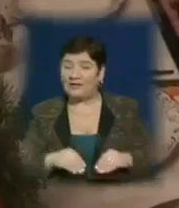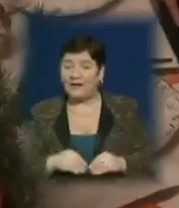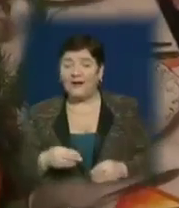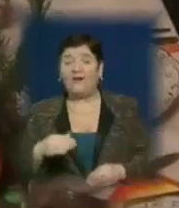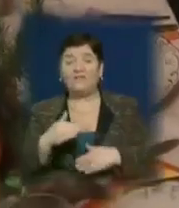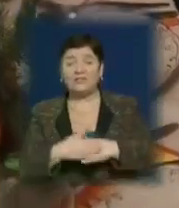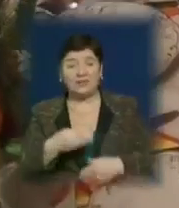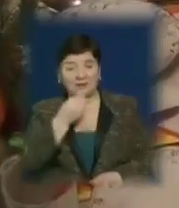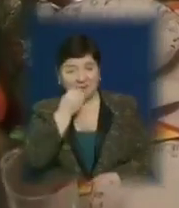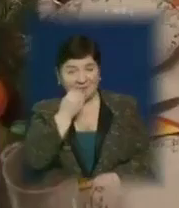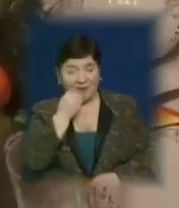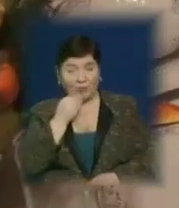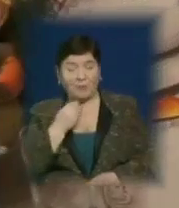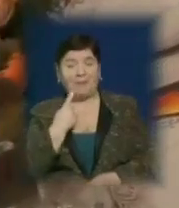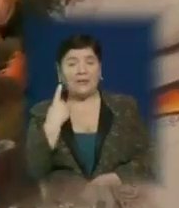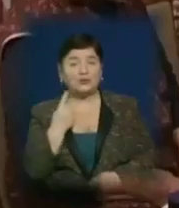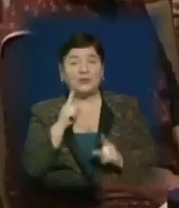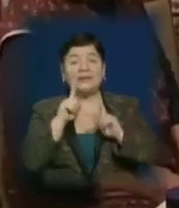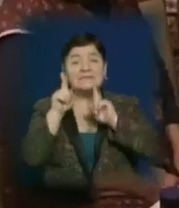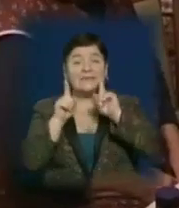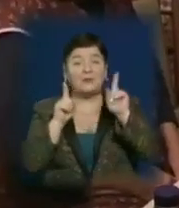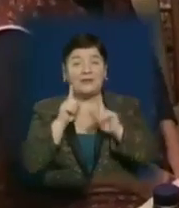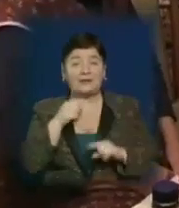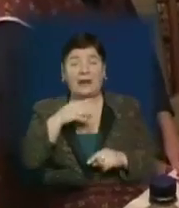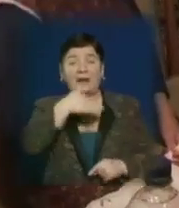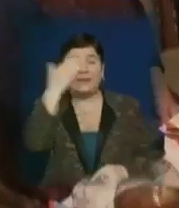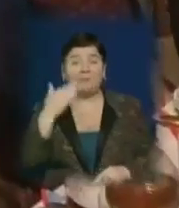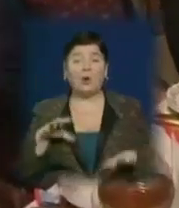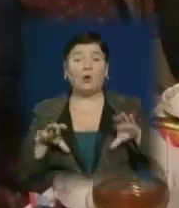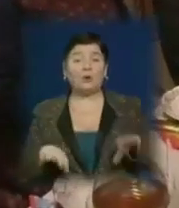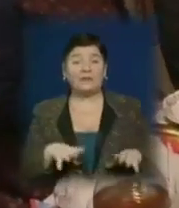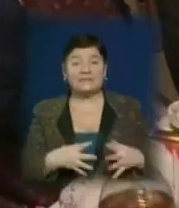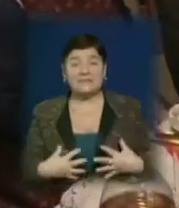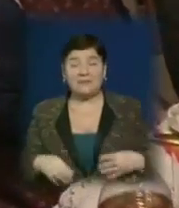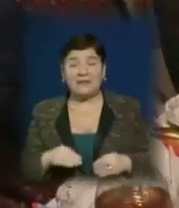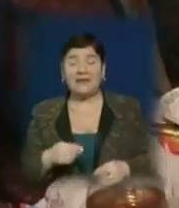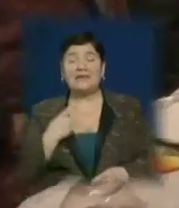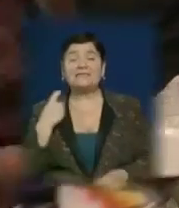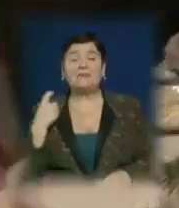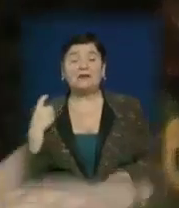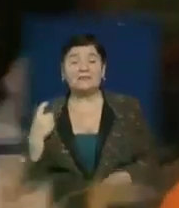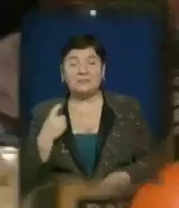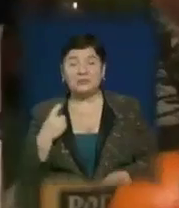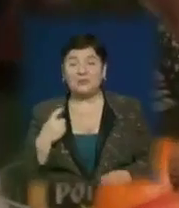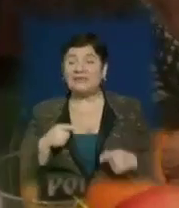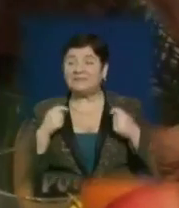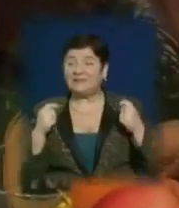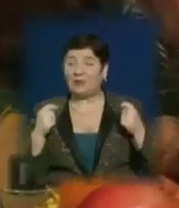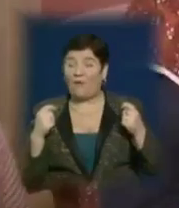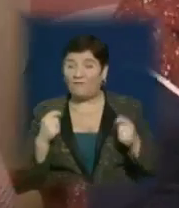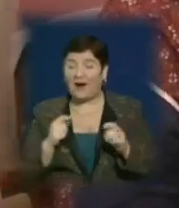Вечеряти сідають після появи першої зіроньки на небі. Голова сім'ї запалює свічку і святкова